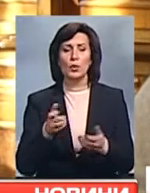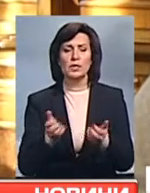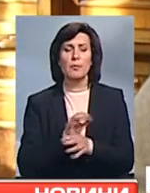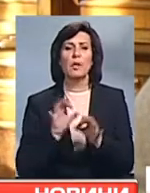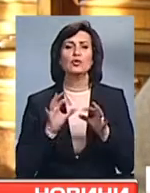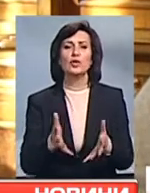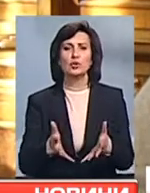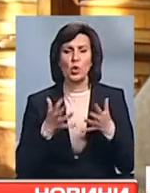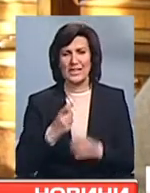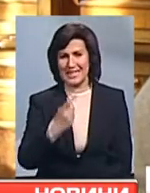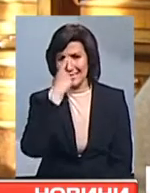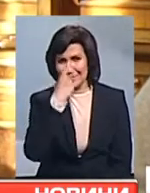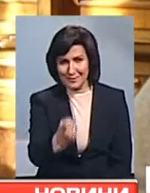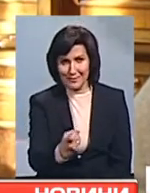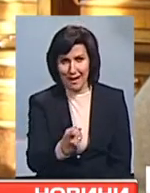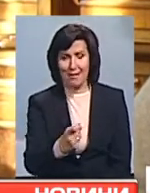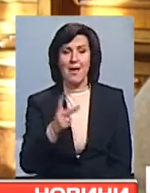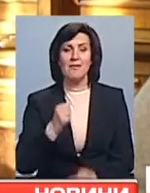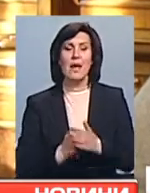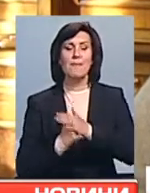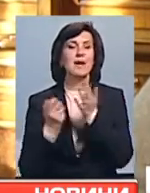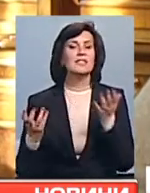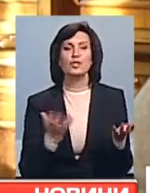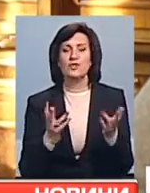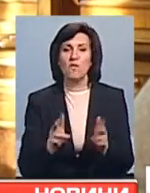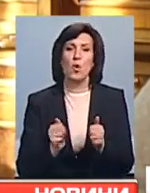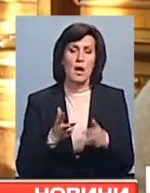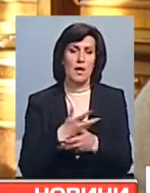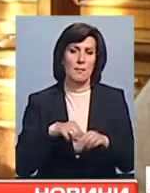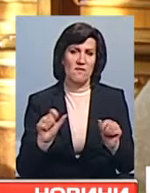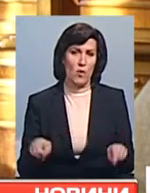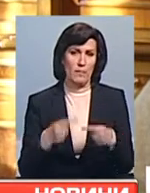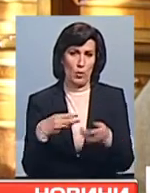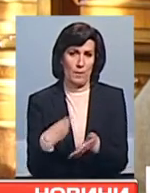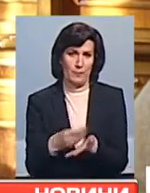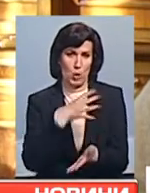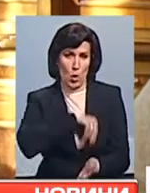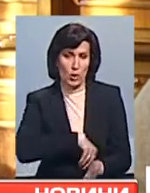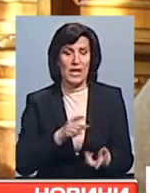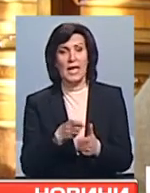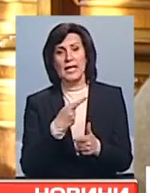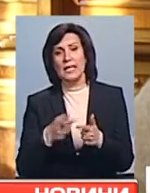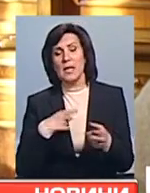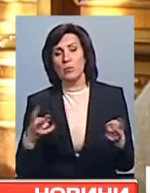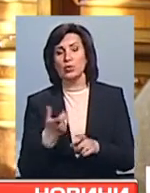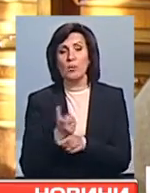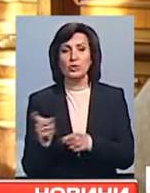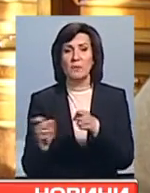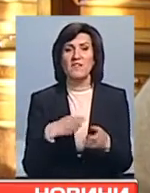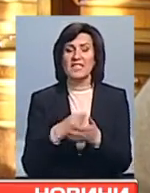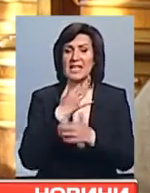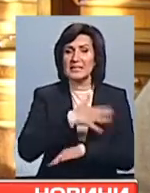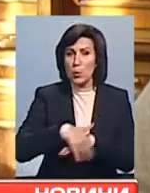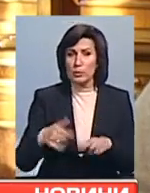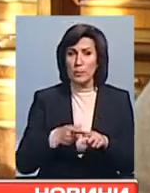отримують чіткий сигнал, да, на базі чого, як ми формуємо доходи. Или нам нужно больше привлекать денег из-за